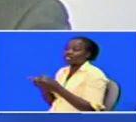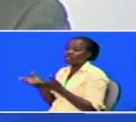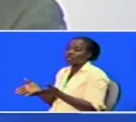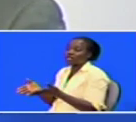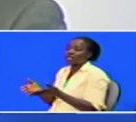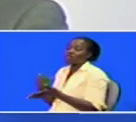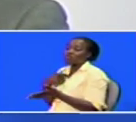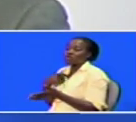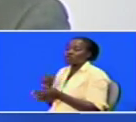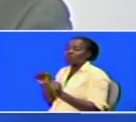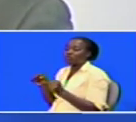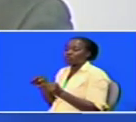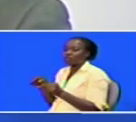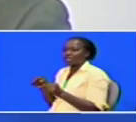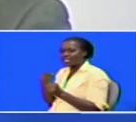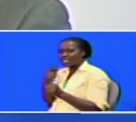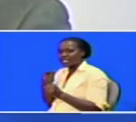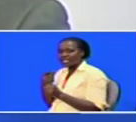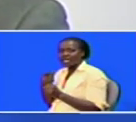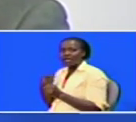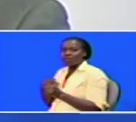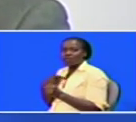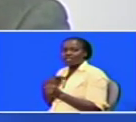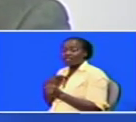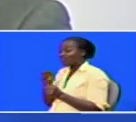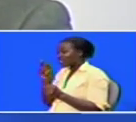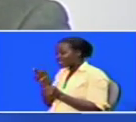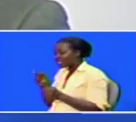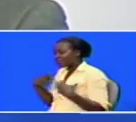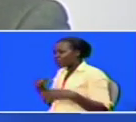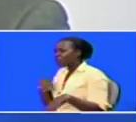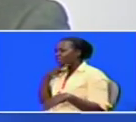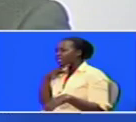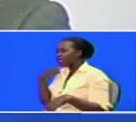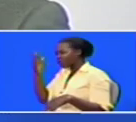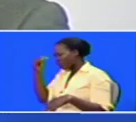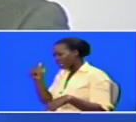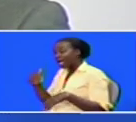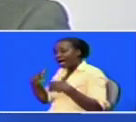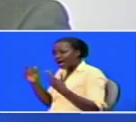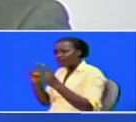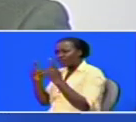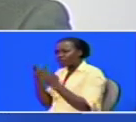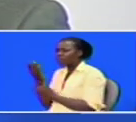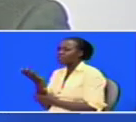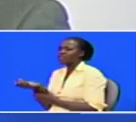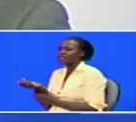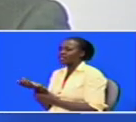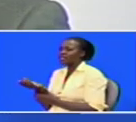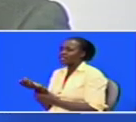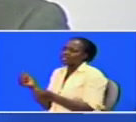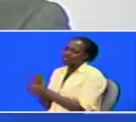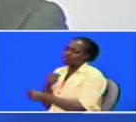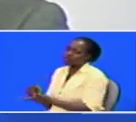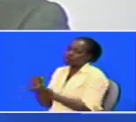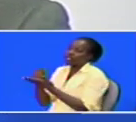naweza kuambia hapa kwamba mimi mwenyewe nishaona watu wakifa mikononi mwangu kwa sababu ya vile sekta ilivyo. Na nikashindwa kuwasaidia